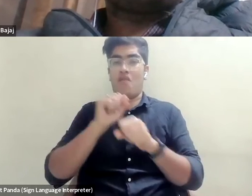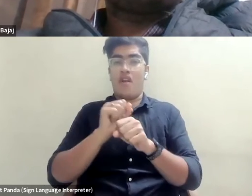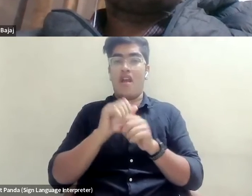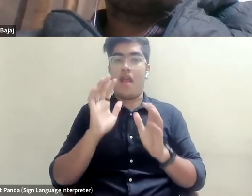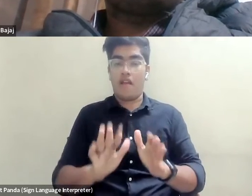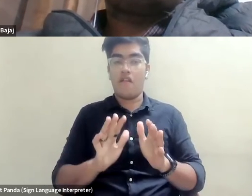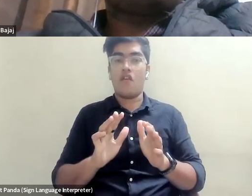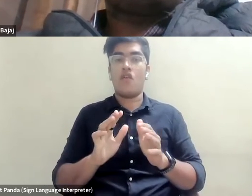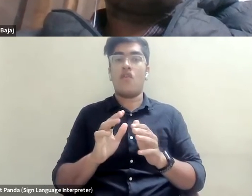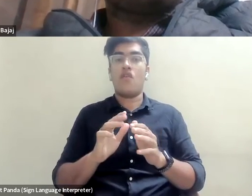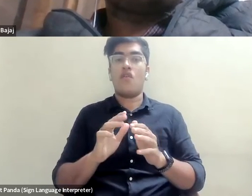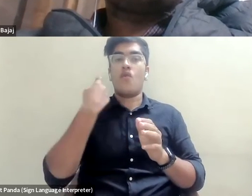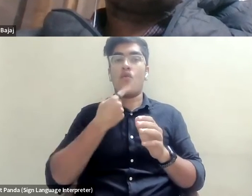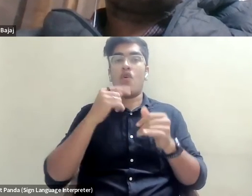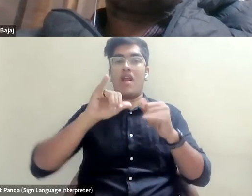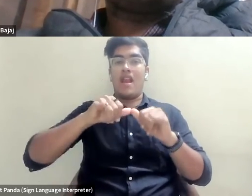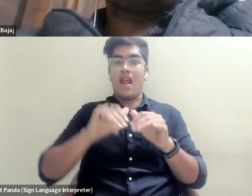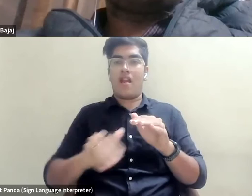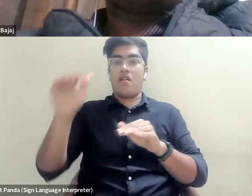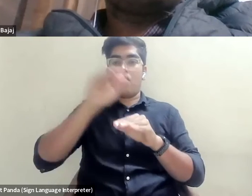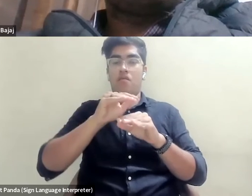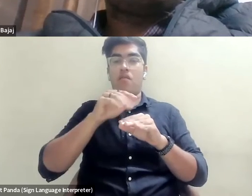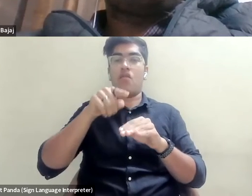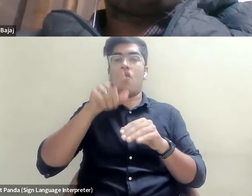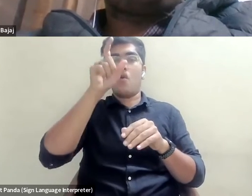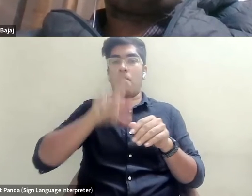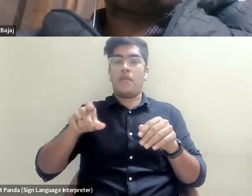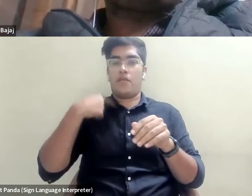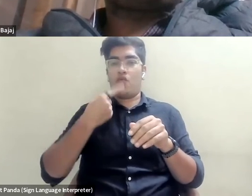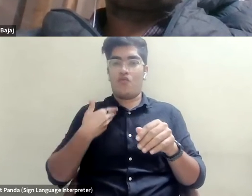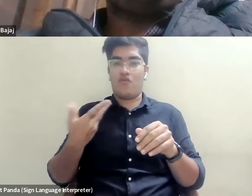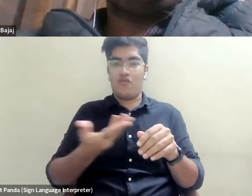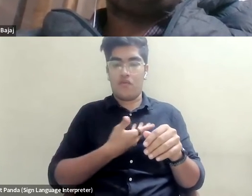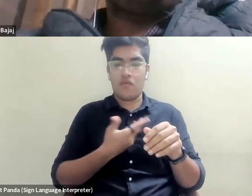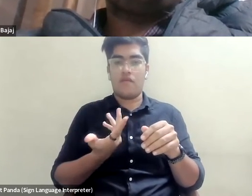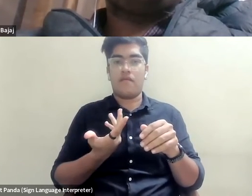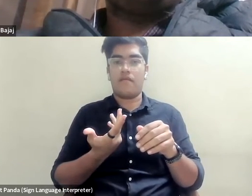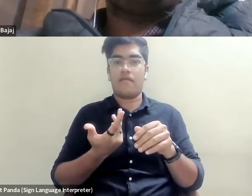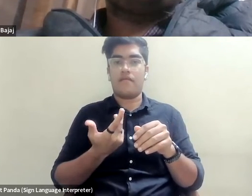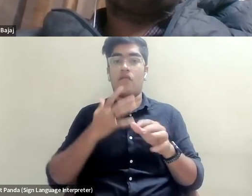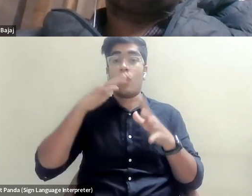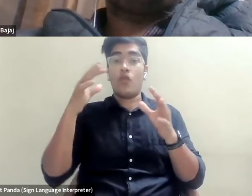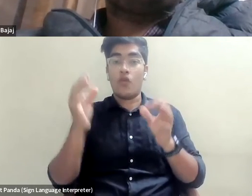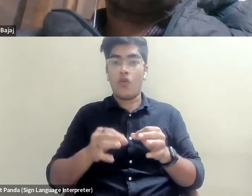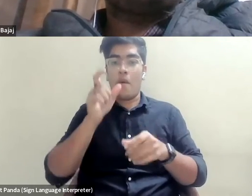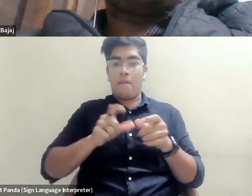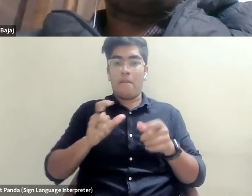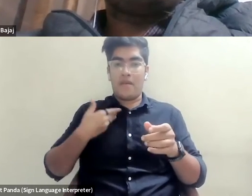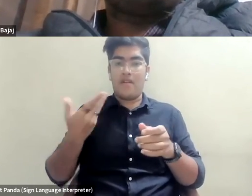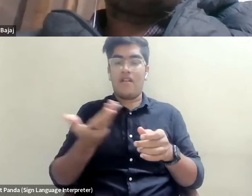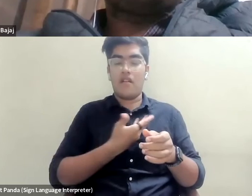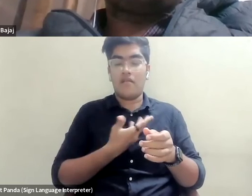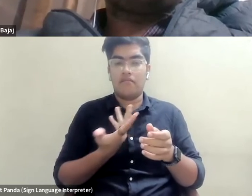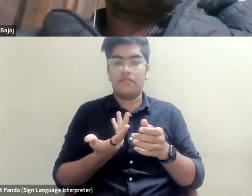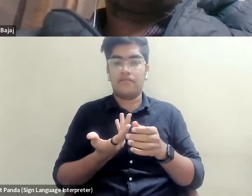जो जमीन के ऊपर, जमीन पे आधारित जो लोग हैं, हम लोग एक्चुअल नीचे जो लोग हैं जमीन के ऊपर, वो लोग